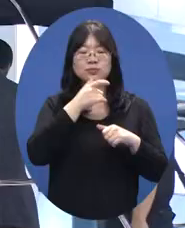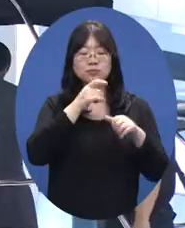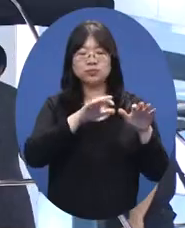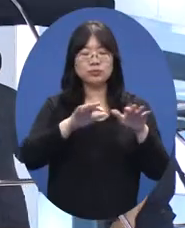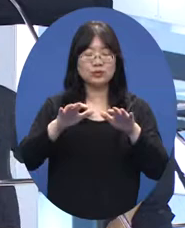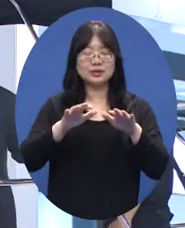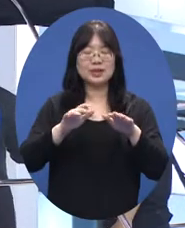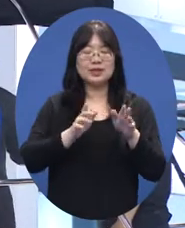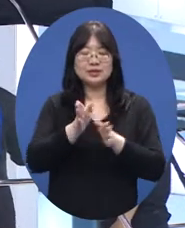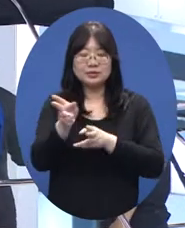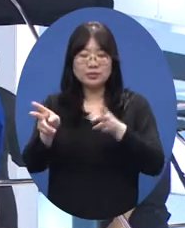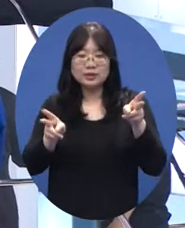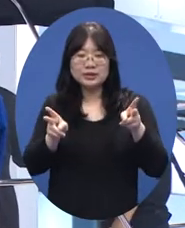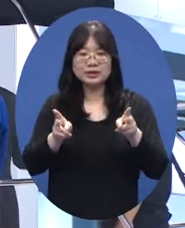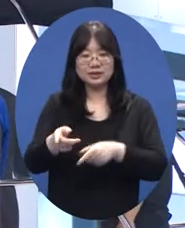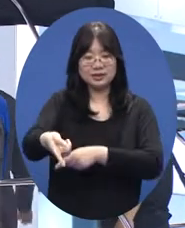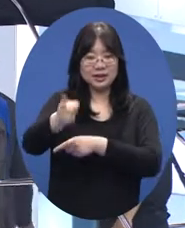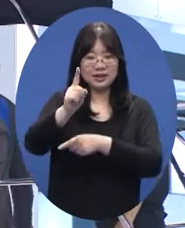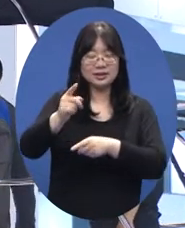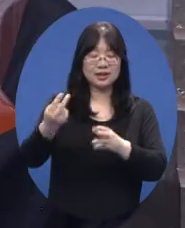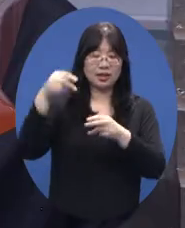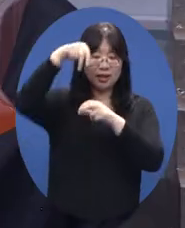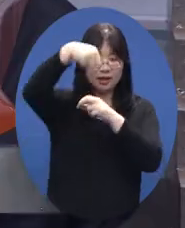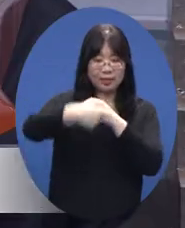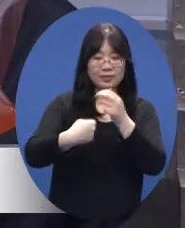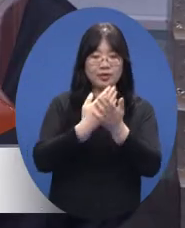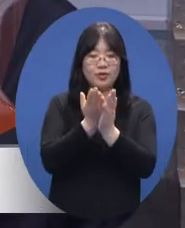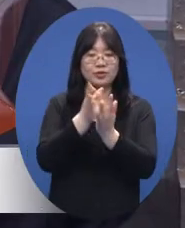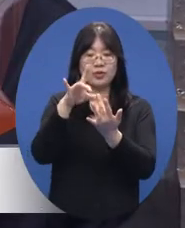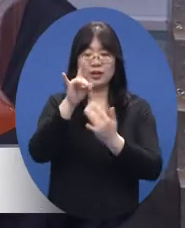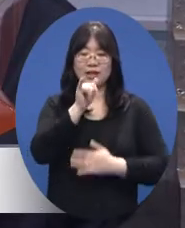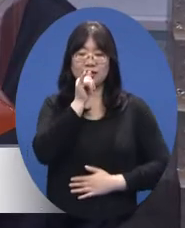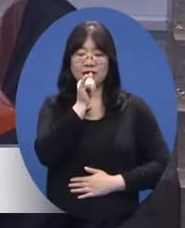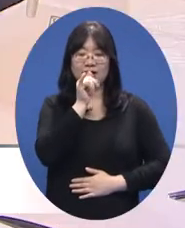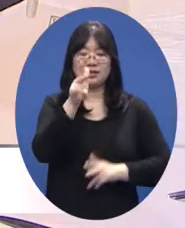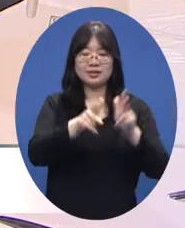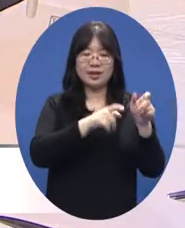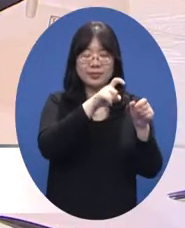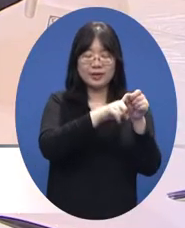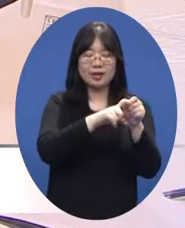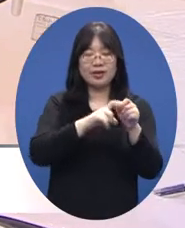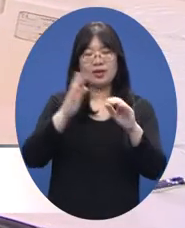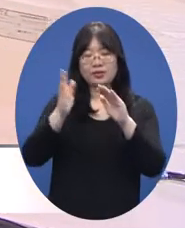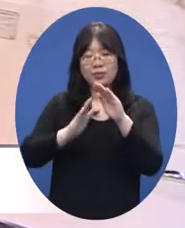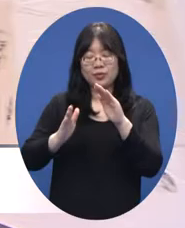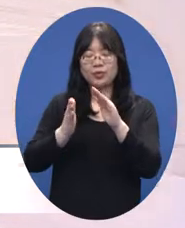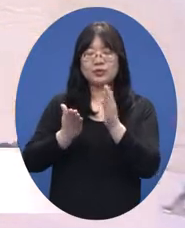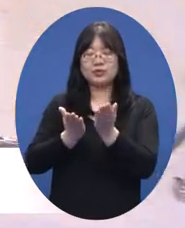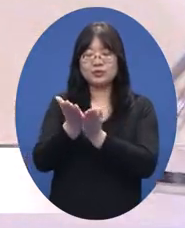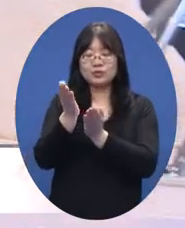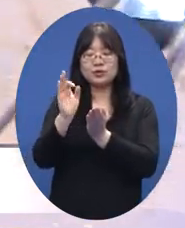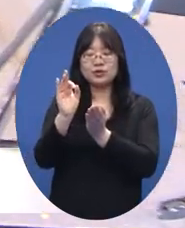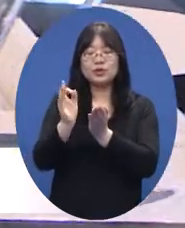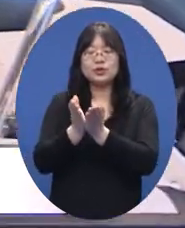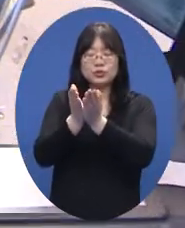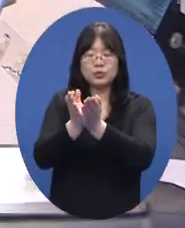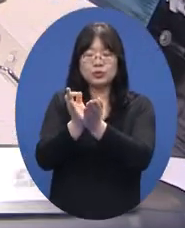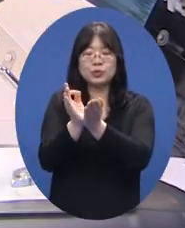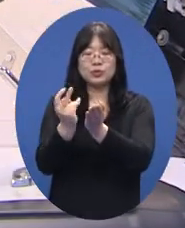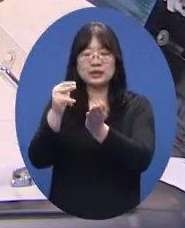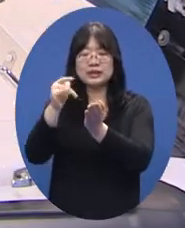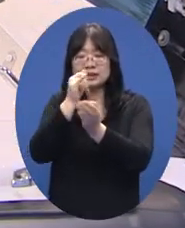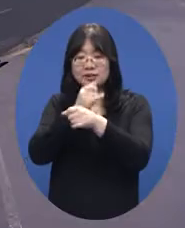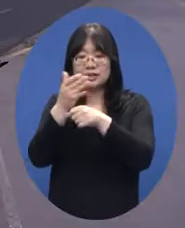안전, 낚시, 다이빙 등을 골라볼 수 있습니다. 특히 올해는 산업용과 공공 납품용 워크 보트전을 도입해